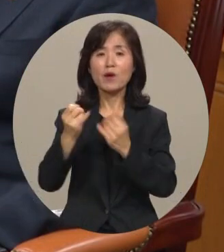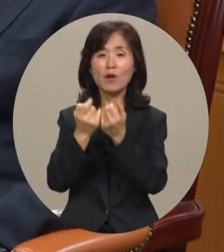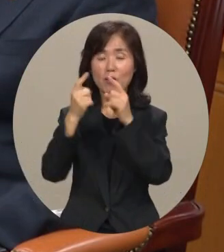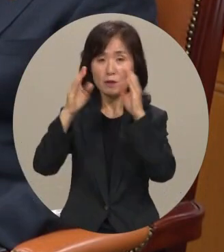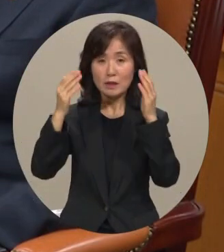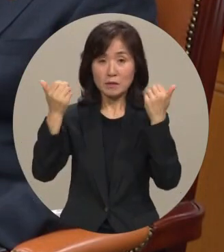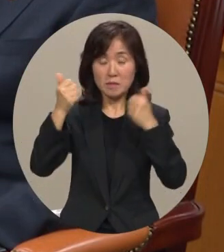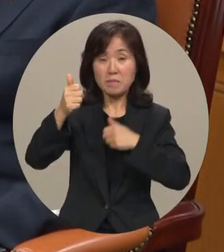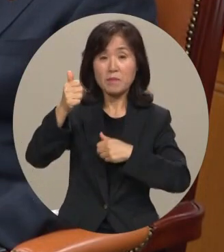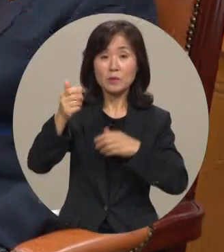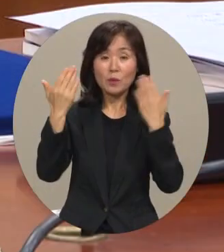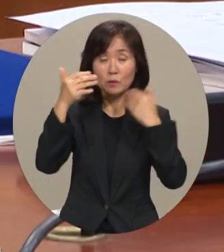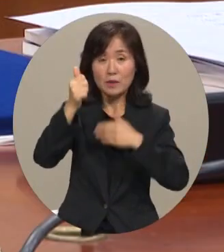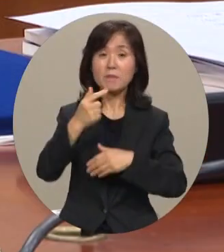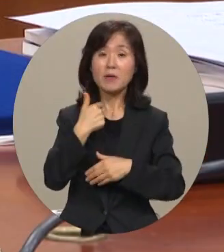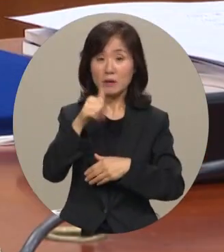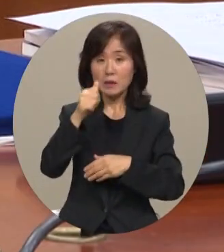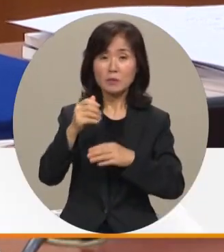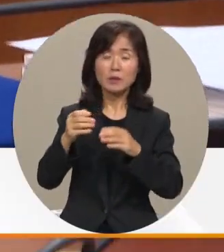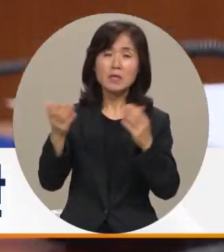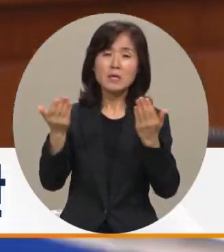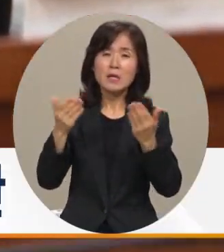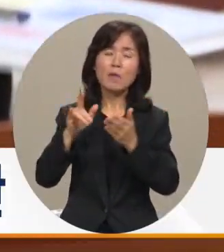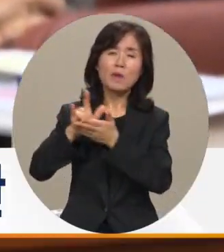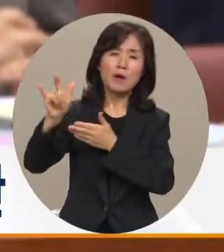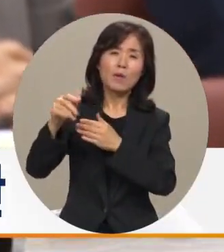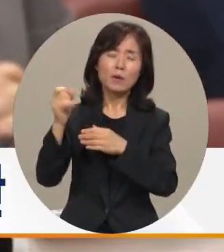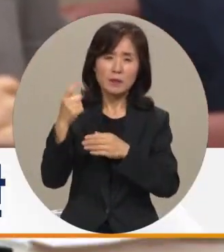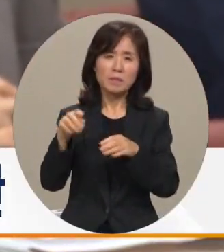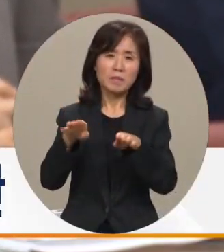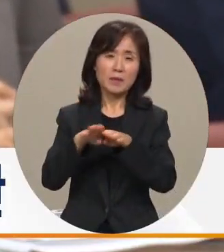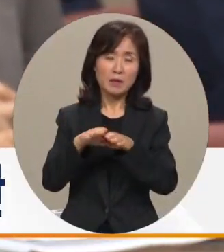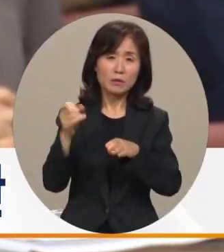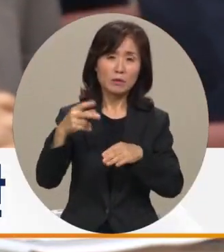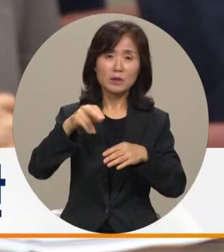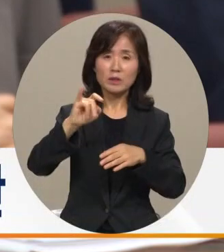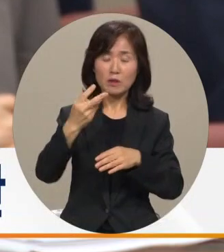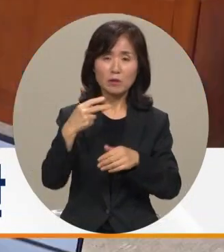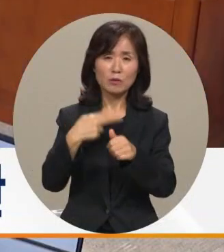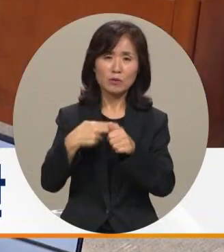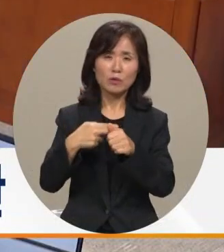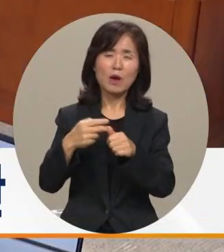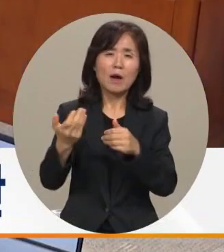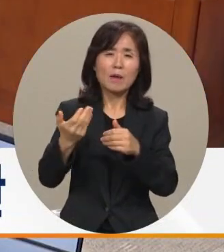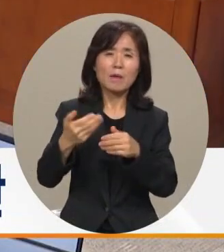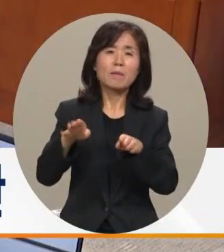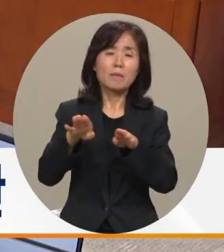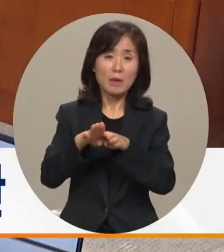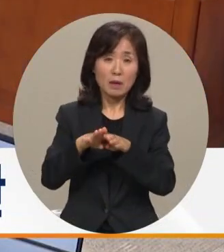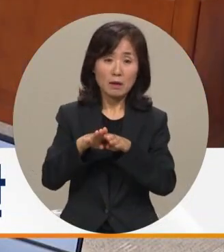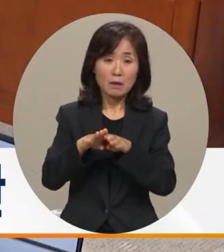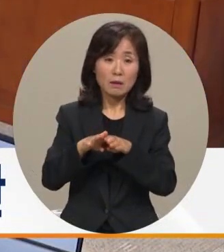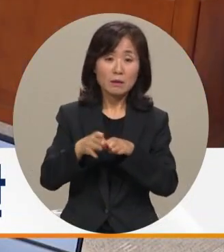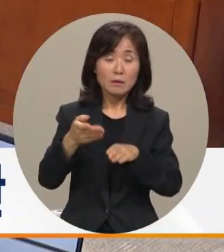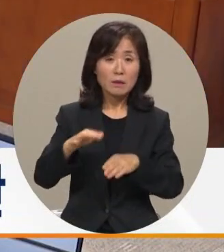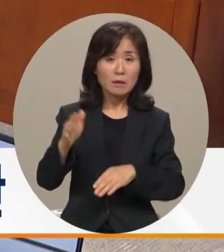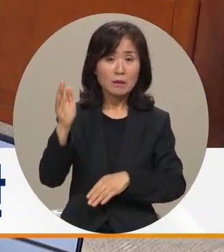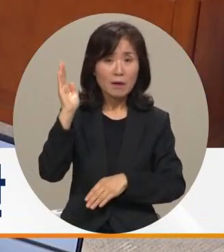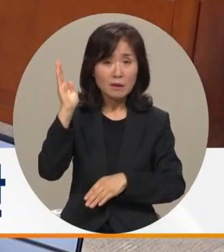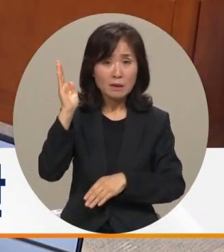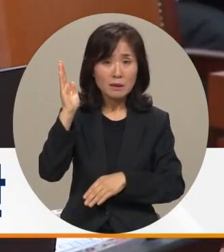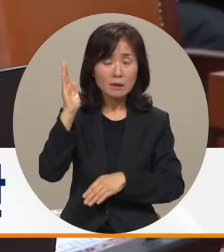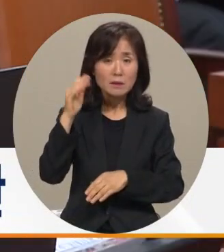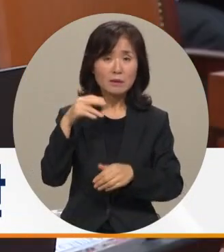김영 교육원장은 강의는 정상으로 하면서 회 석지 하는 건 의구심을 가질